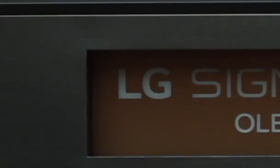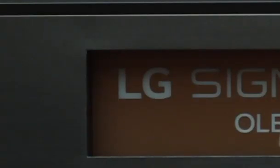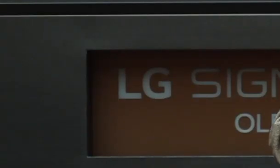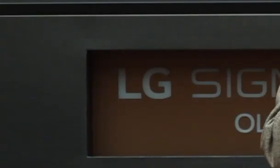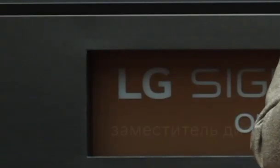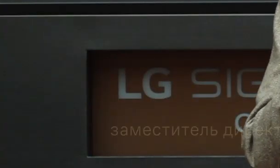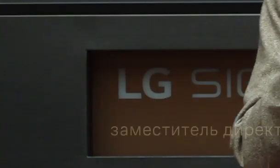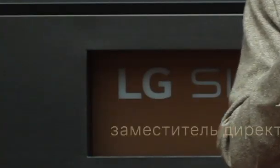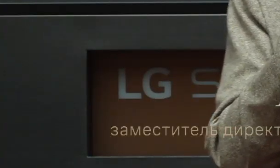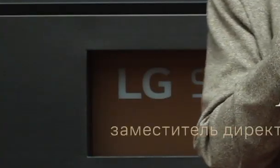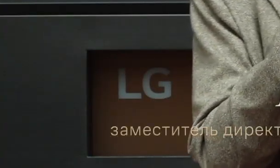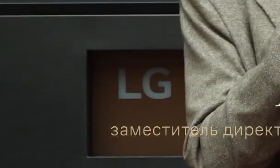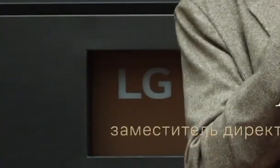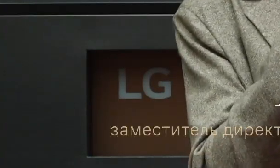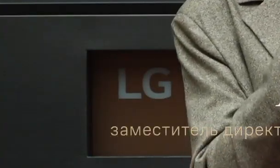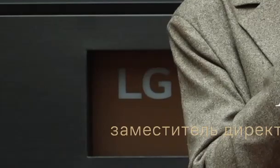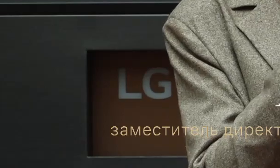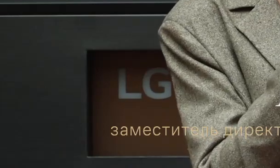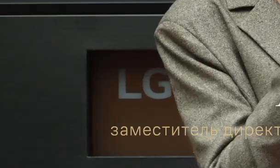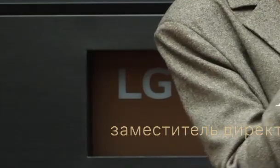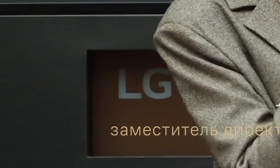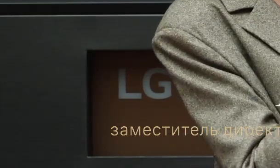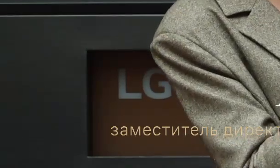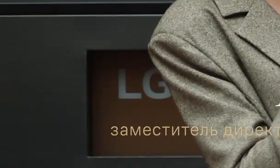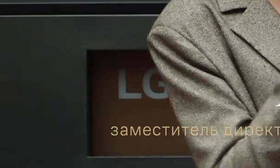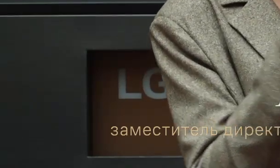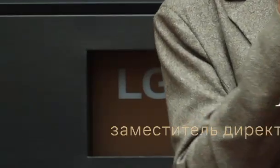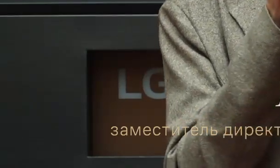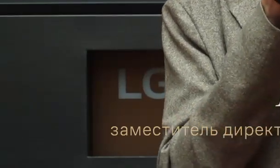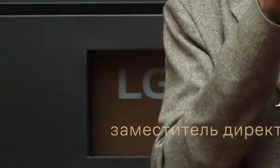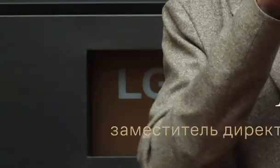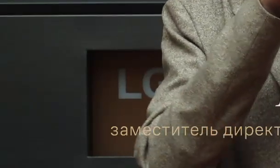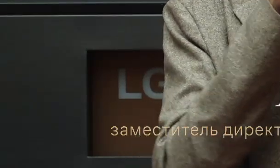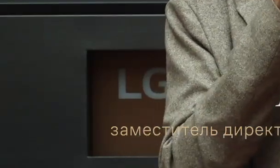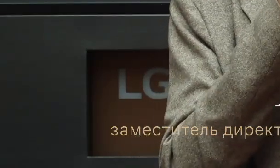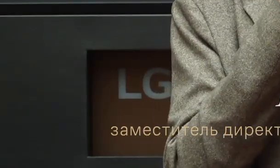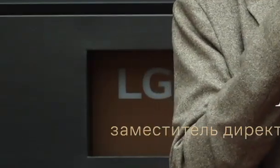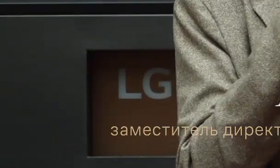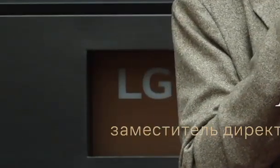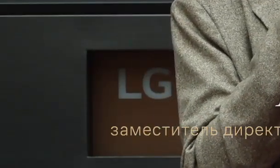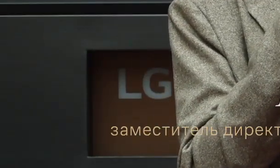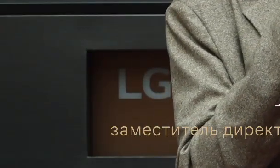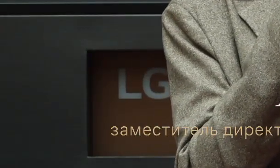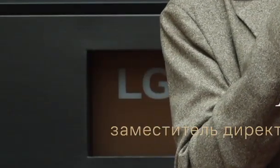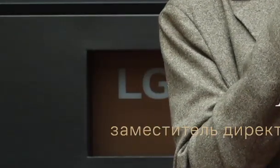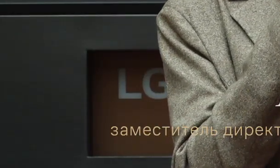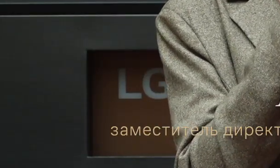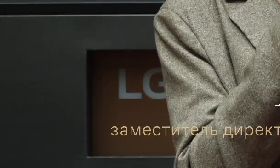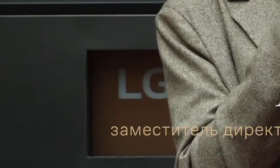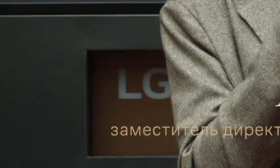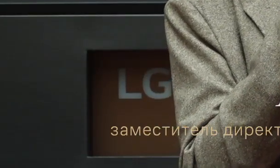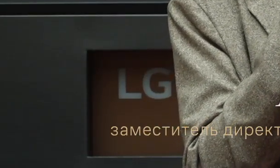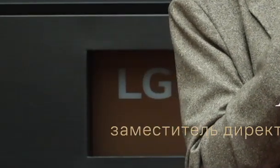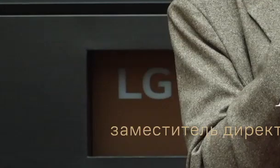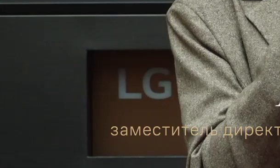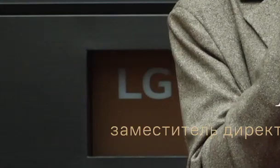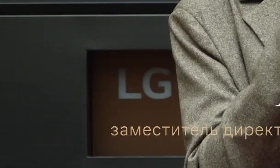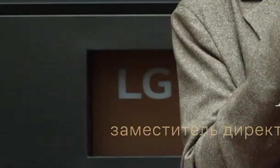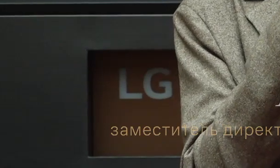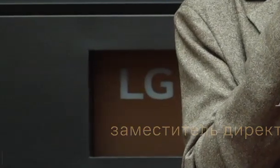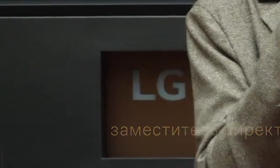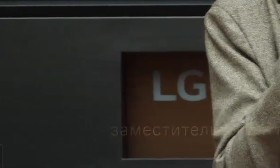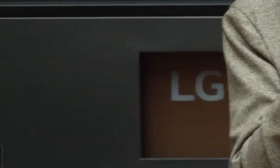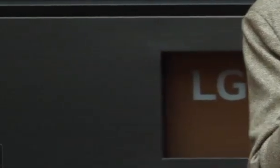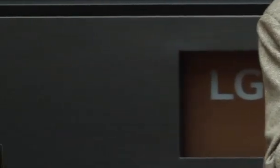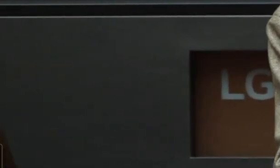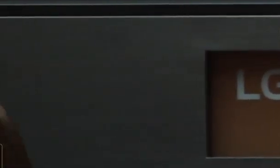Добрый вечер, дорогие друзья. Мы рады вас приветствовать на очередной дискуссии из цикла, который мы делаем вместе с нашим партнером